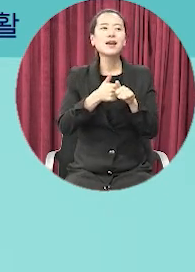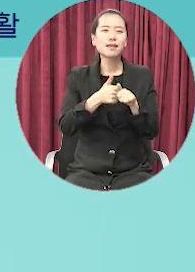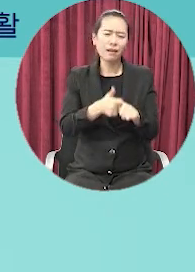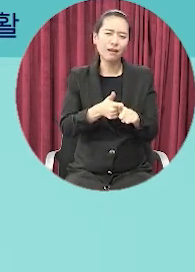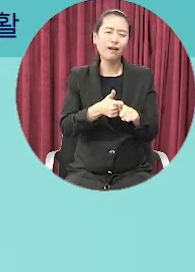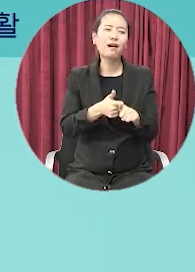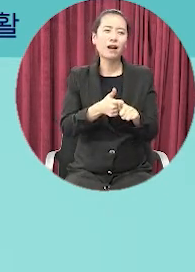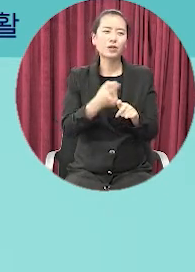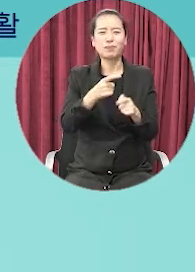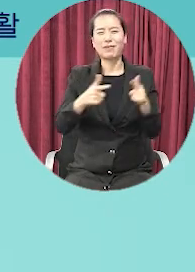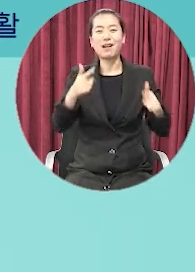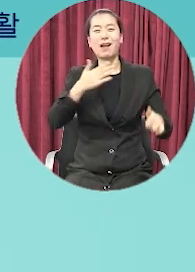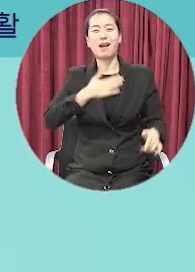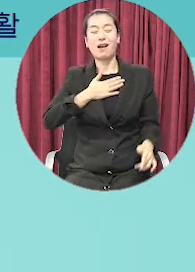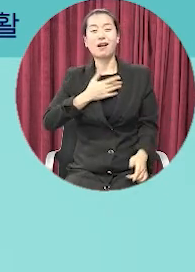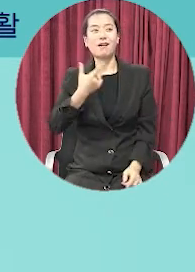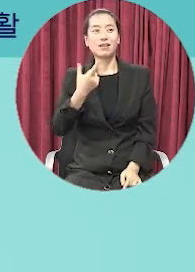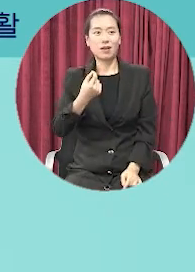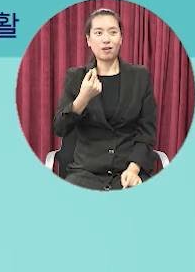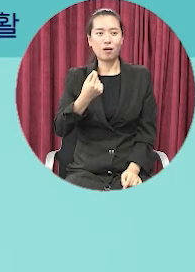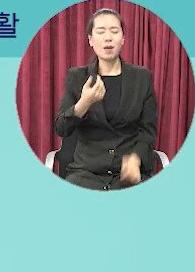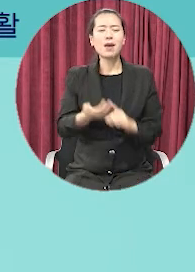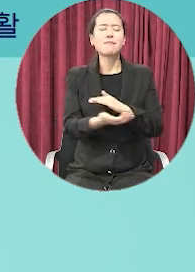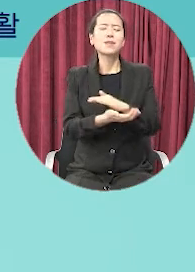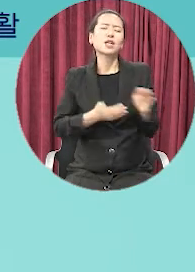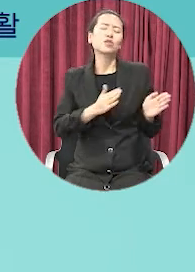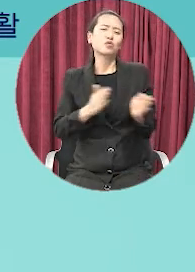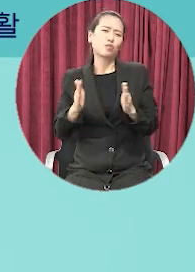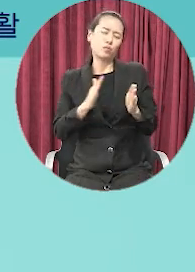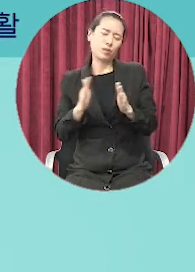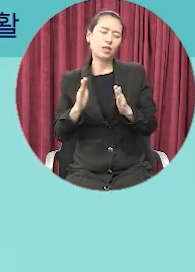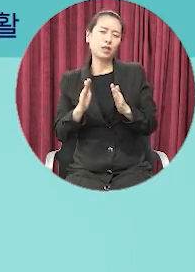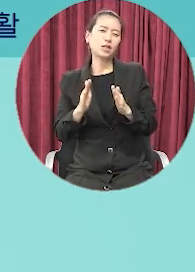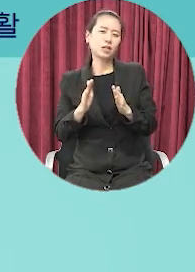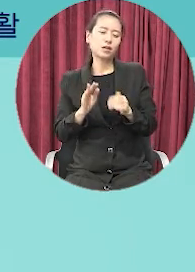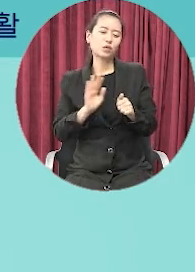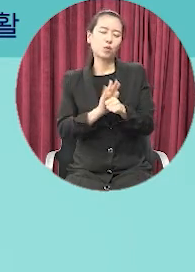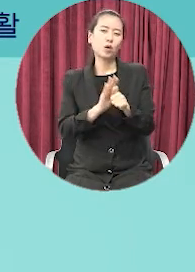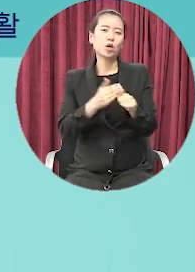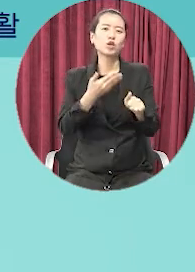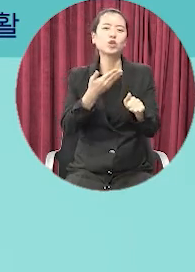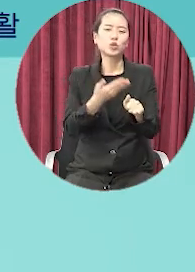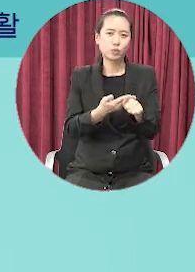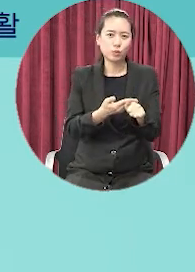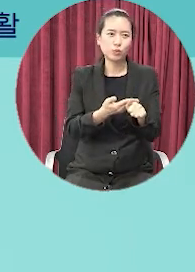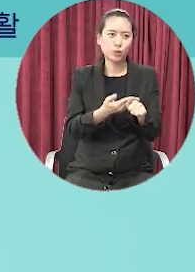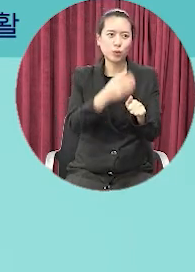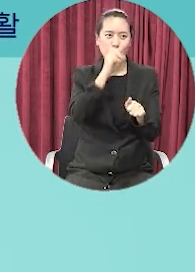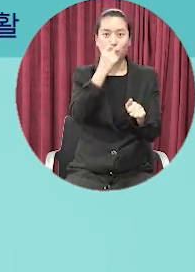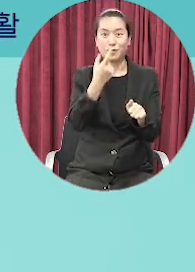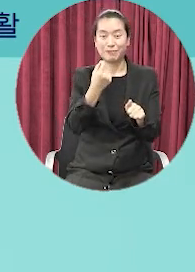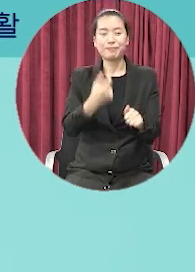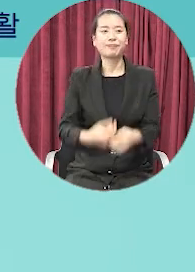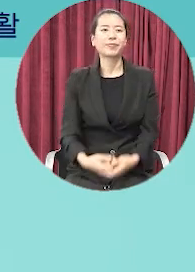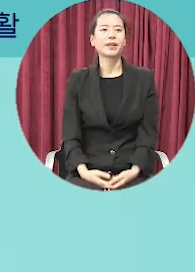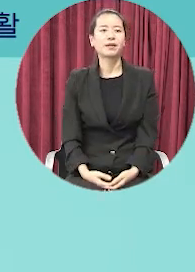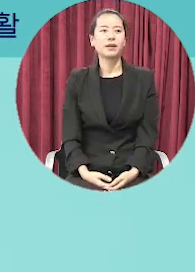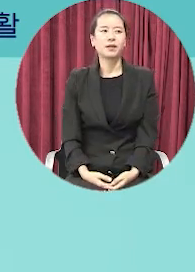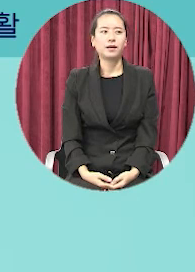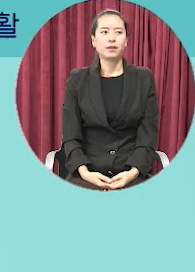이렇게 돌봄에 대한 준비를 잘 할 수 있도록 도와주는 것이 중요하다는 것을 알 수 있었습니다.